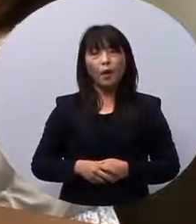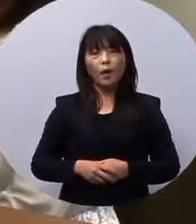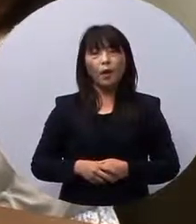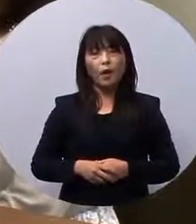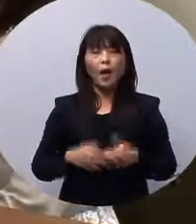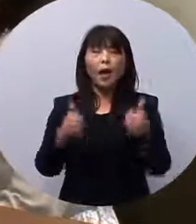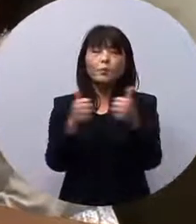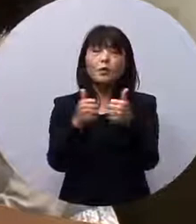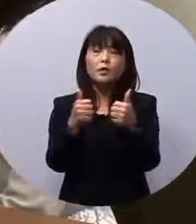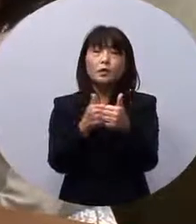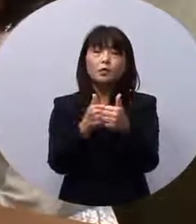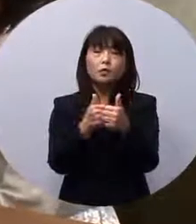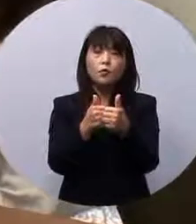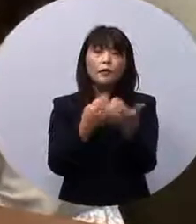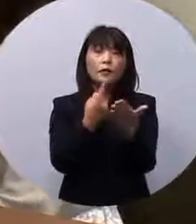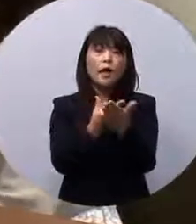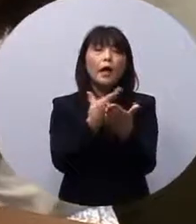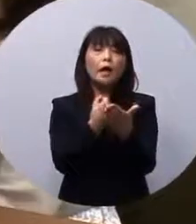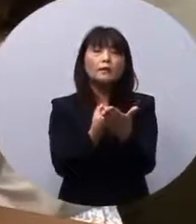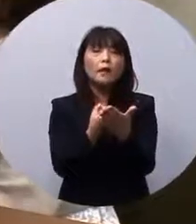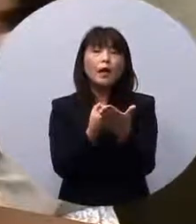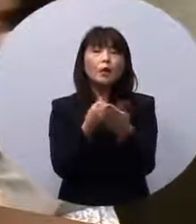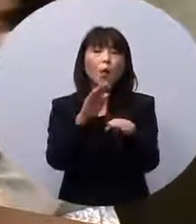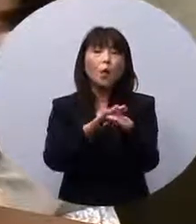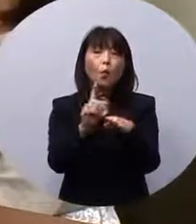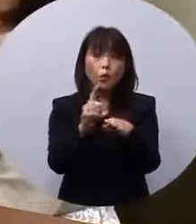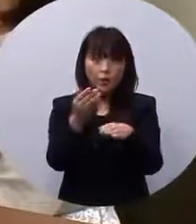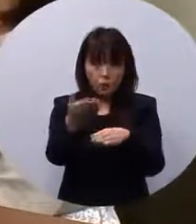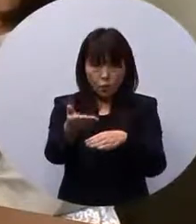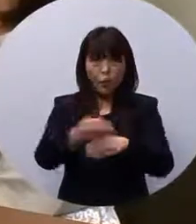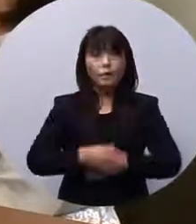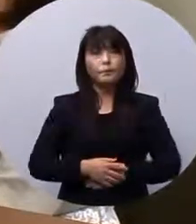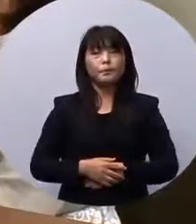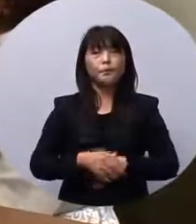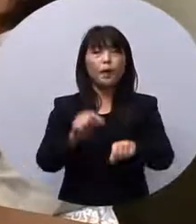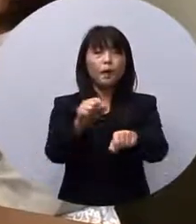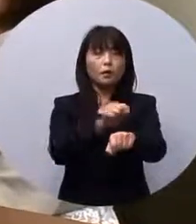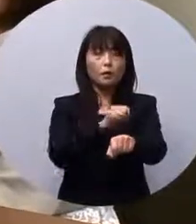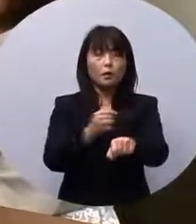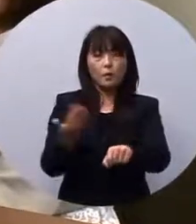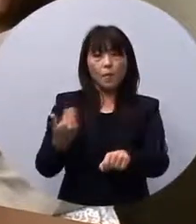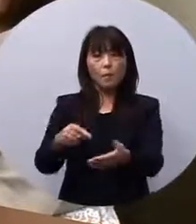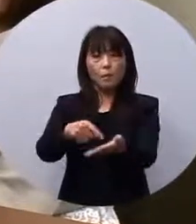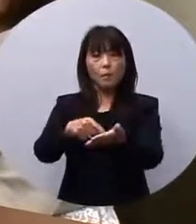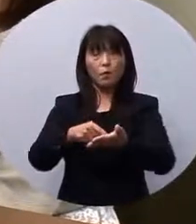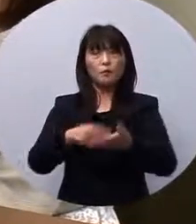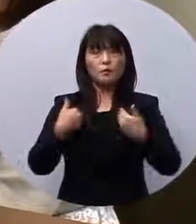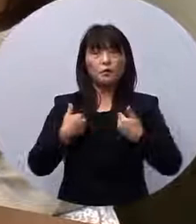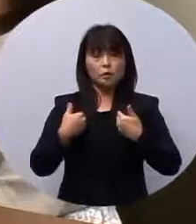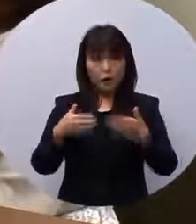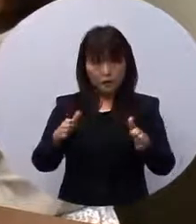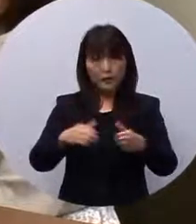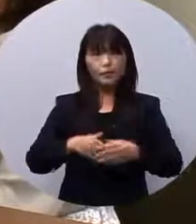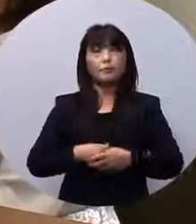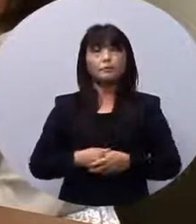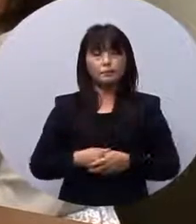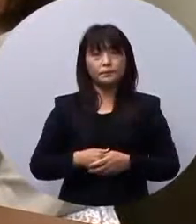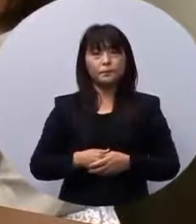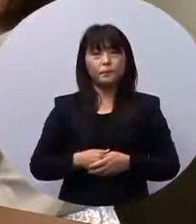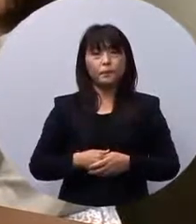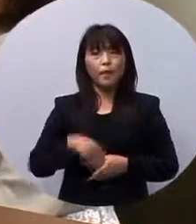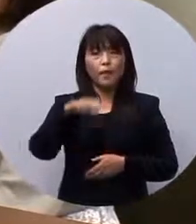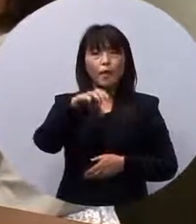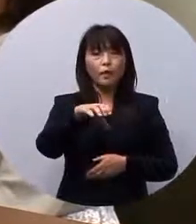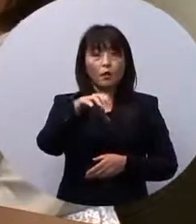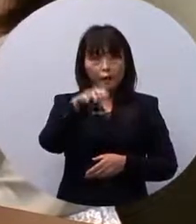ミーティングに参加したいなと思ったらどうしたらいいですか。 はい、特にですね事前のお申し込みはございませんので直接会場